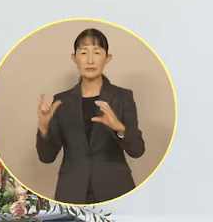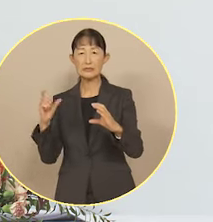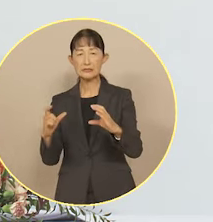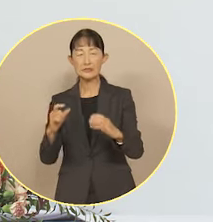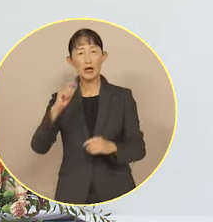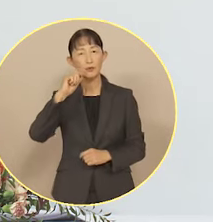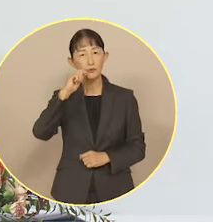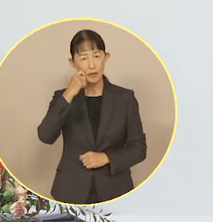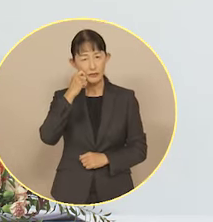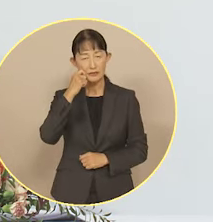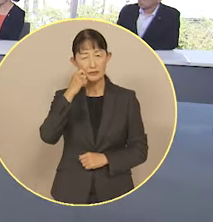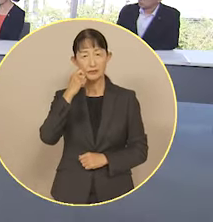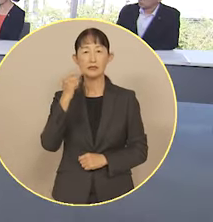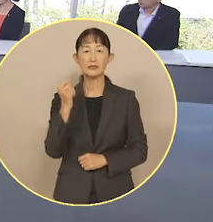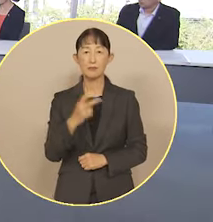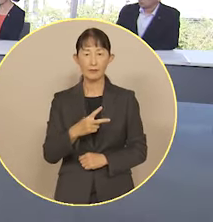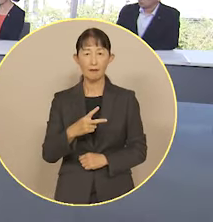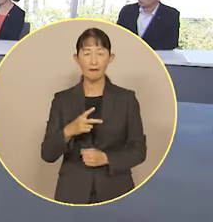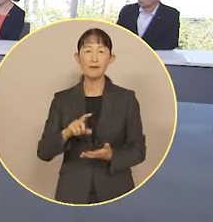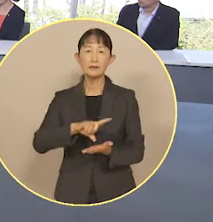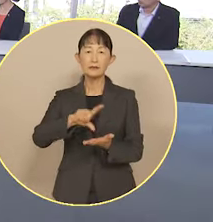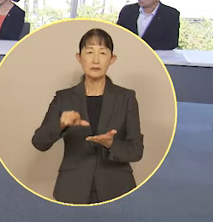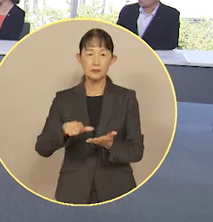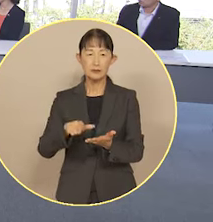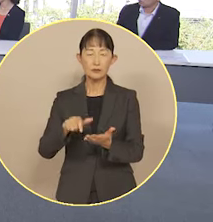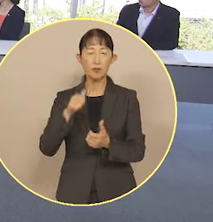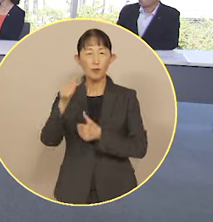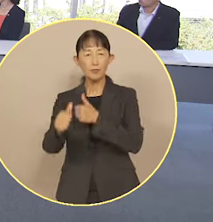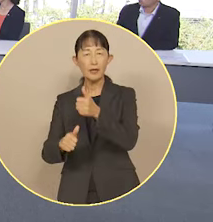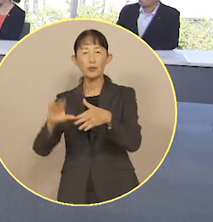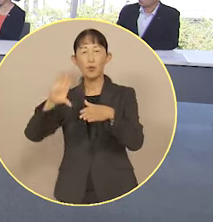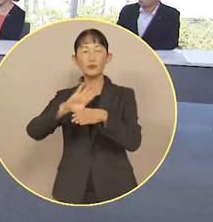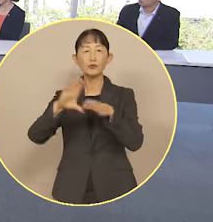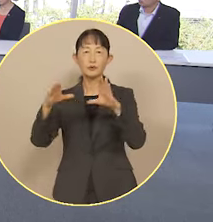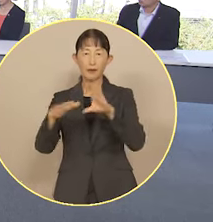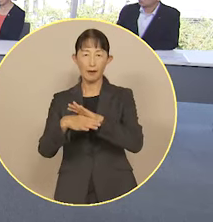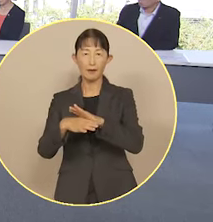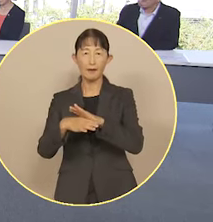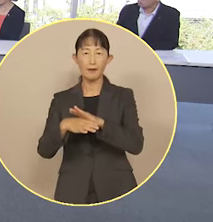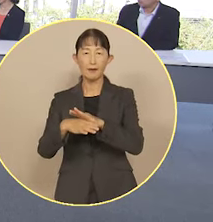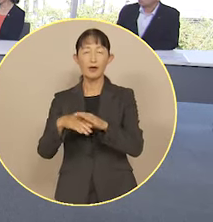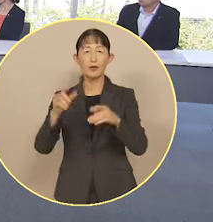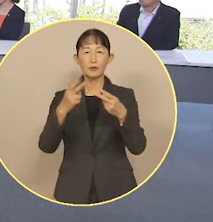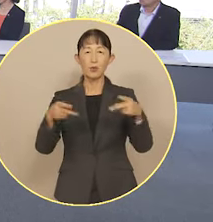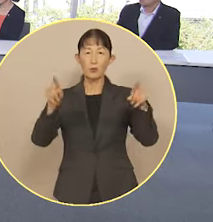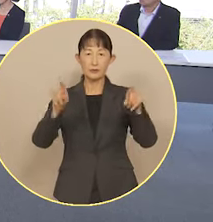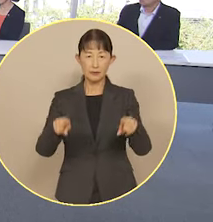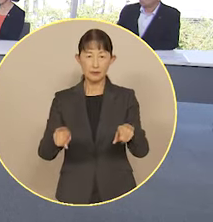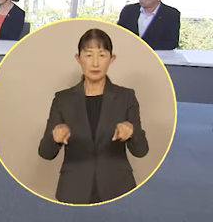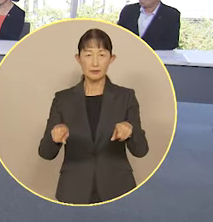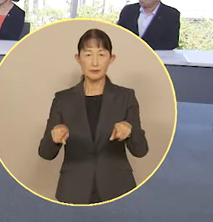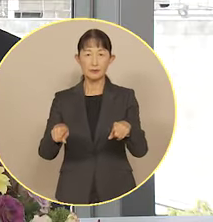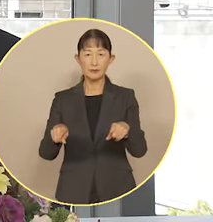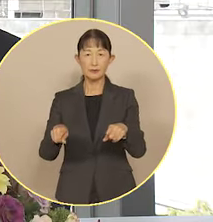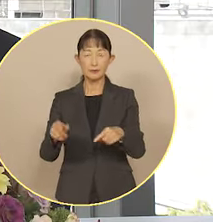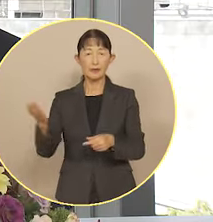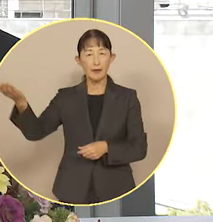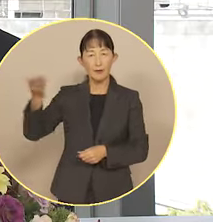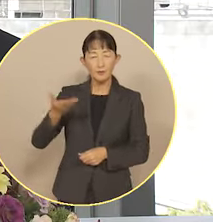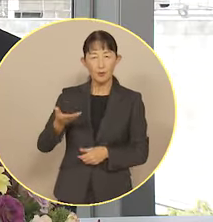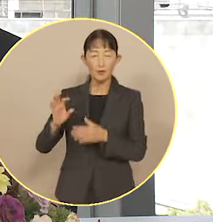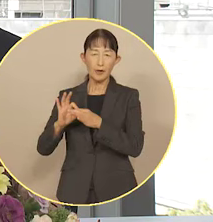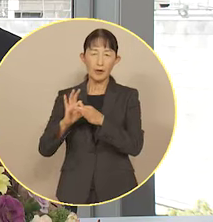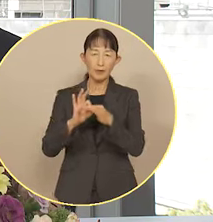難しいそれから地域に伝わるま伝統文化とか行事があ継承